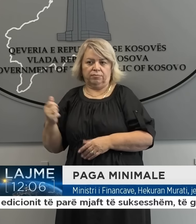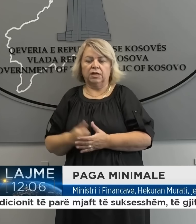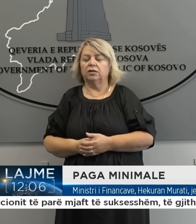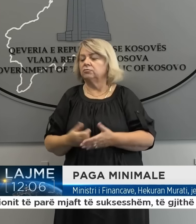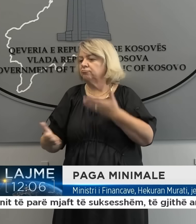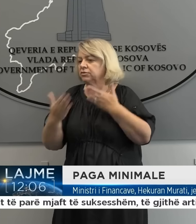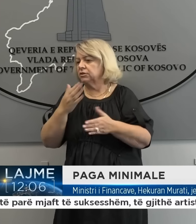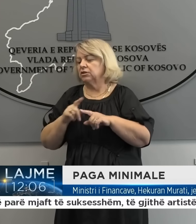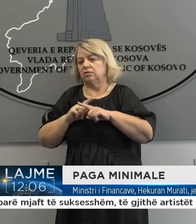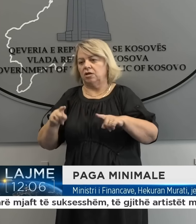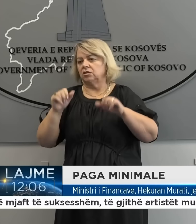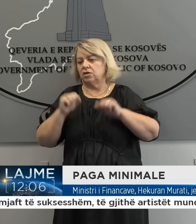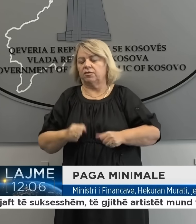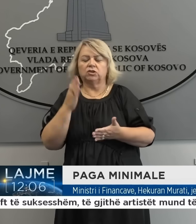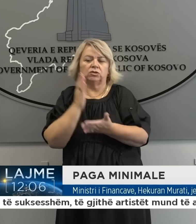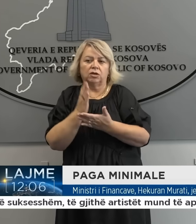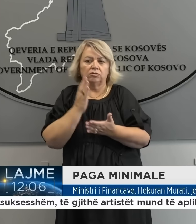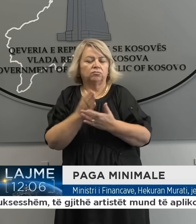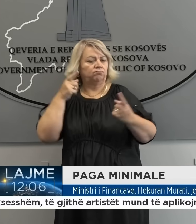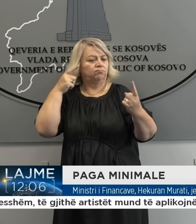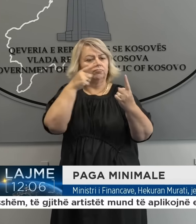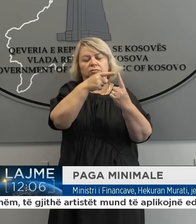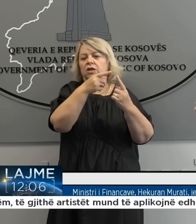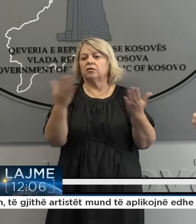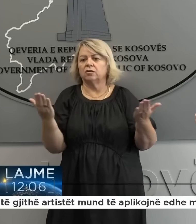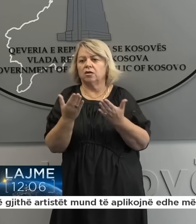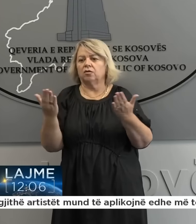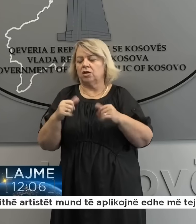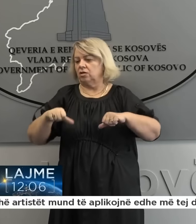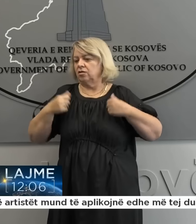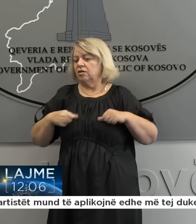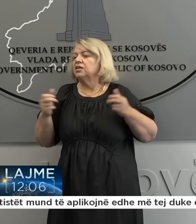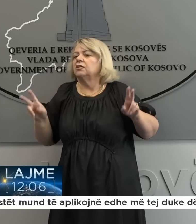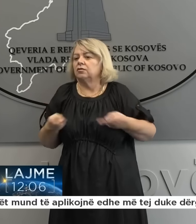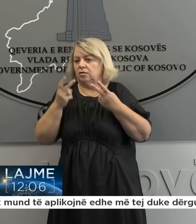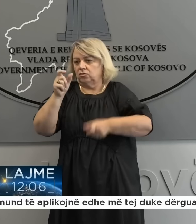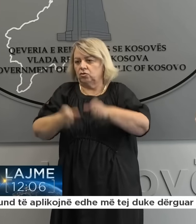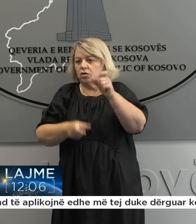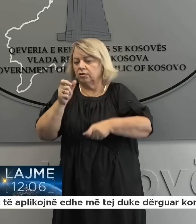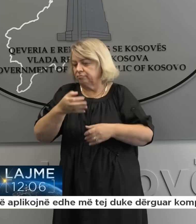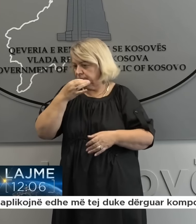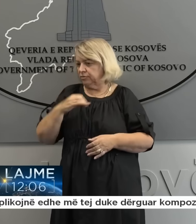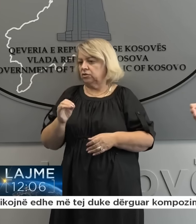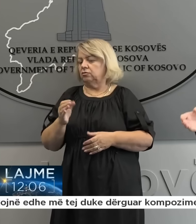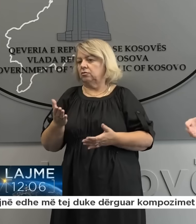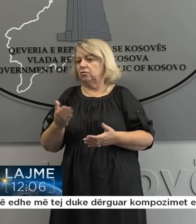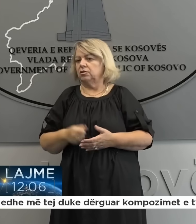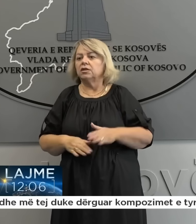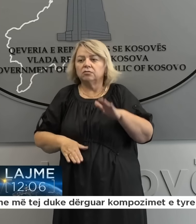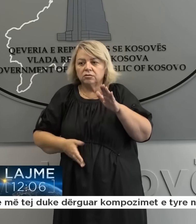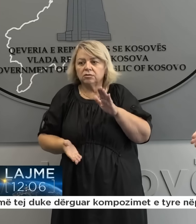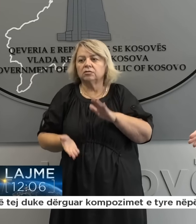çdo mbledhje tjetër të qeverisë, pra çdo herë synimi ynë është që si ta bëjmë jetën më të lehtë për qytetarët, si ta bëjmë më të mirë dhe të